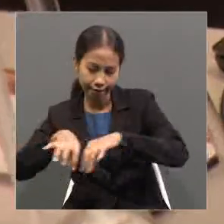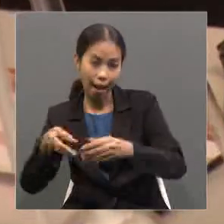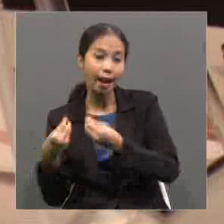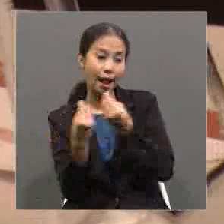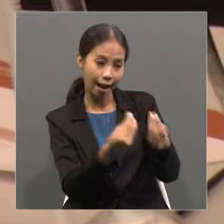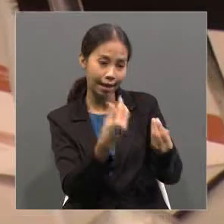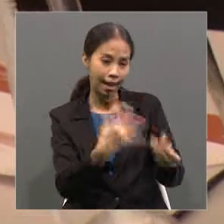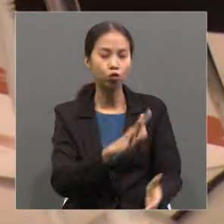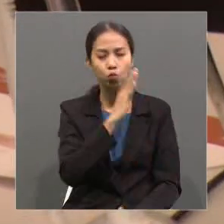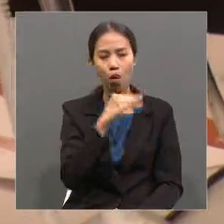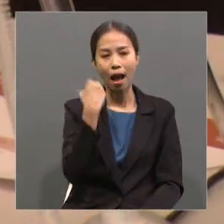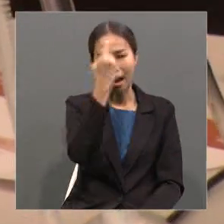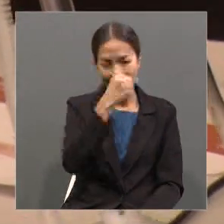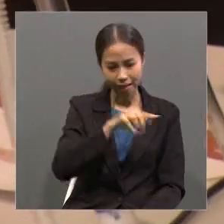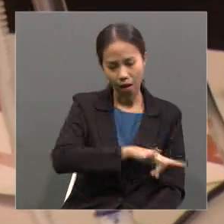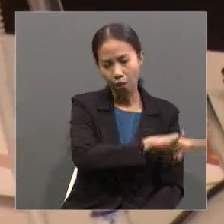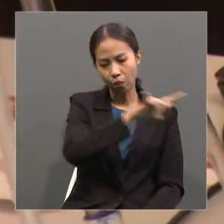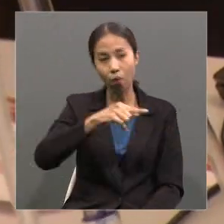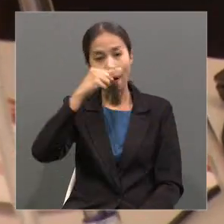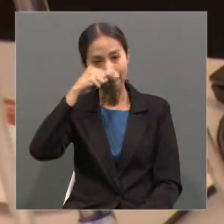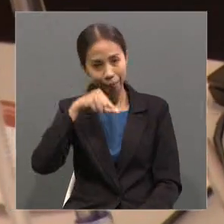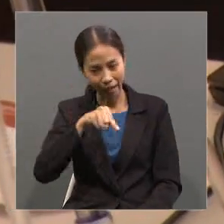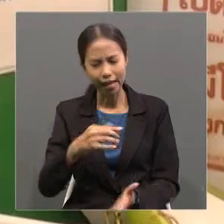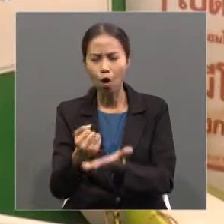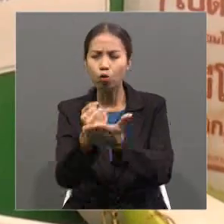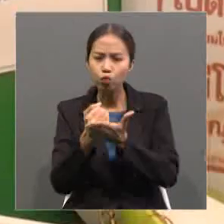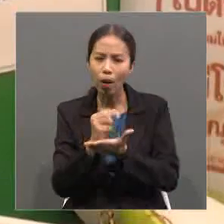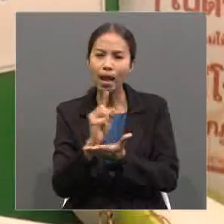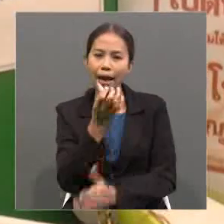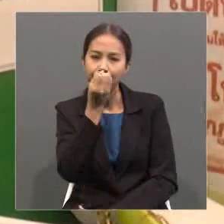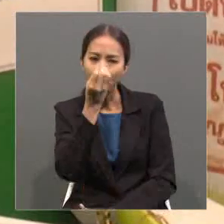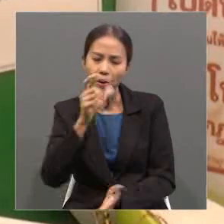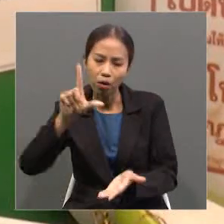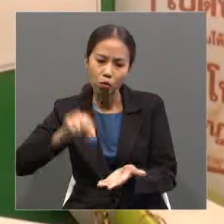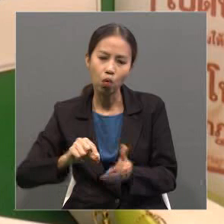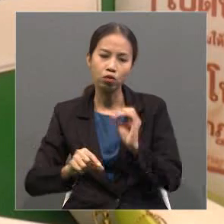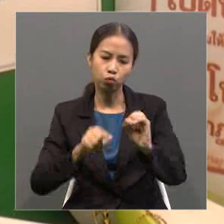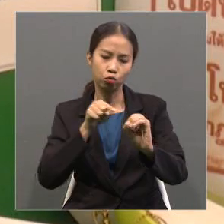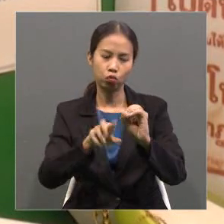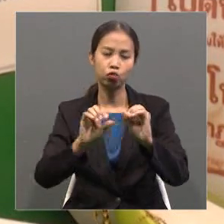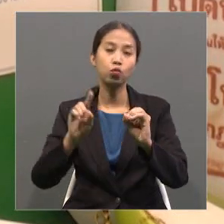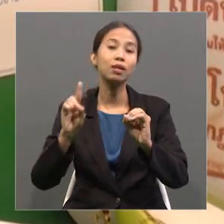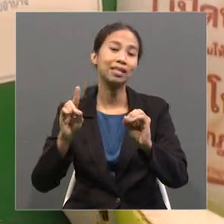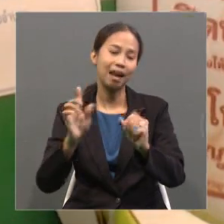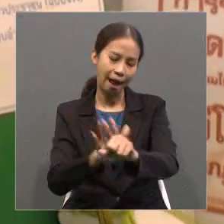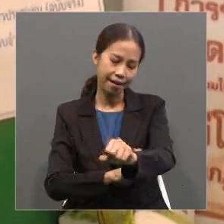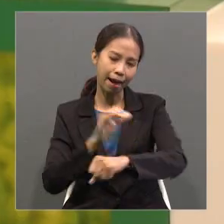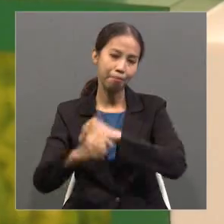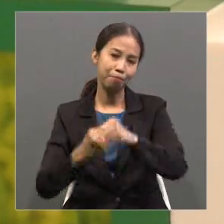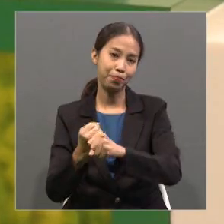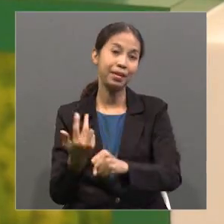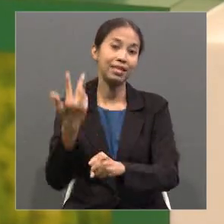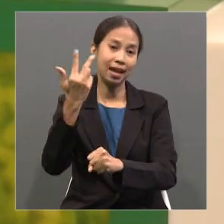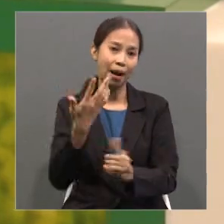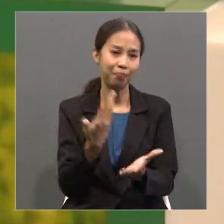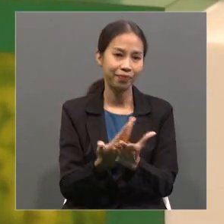ภัยค่ะทางธกสบอกว่าจะช่วยเหลือด้วยการลดดอกเบี้ยเหลือ0.01%เป็นระยะเวลา 3ปีและพักเงินต้นกับ